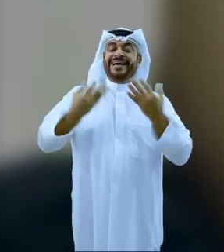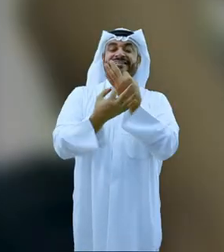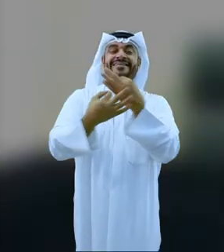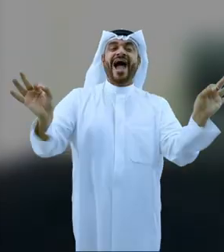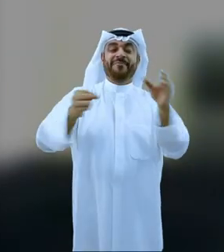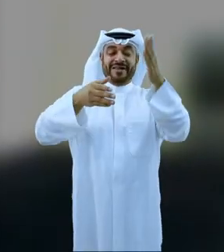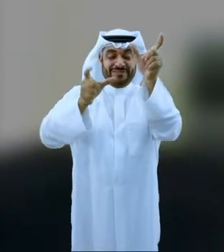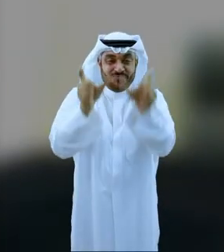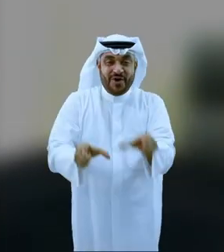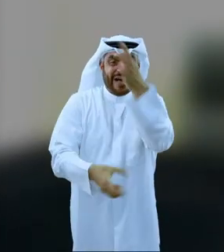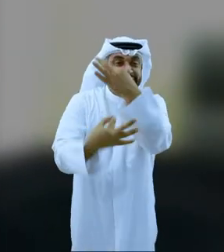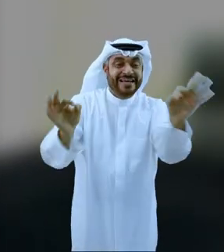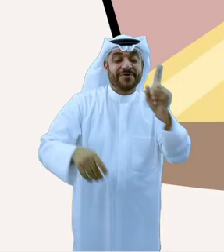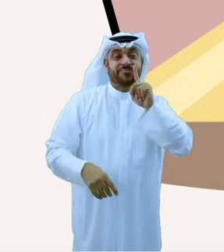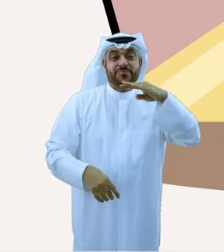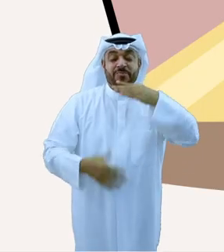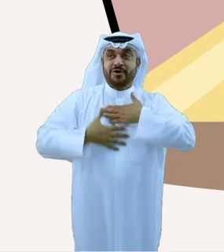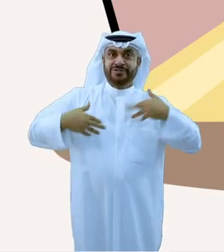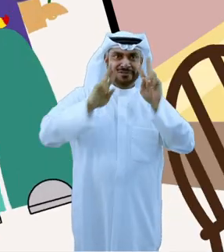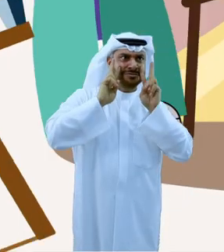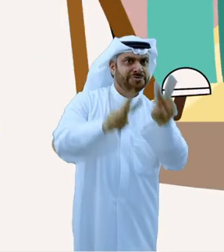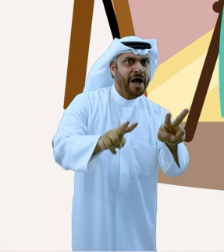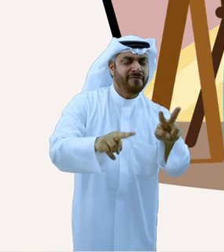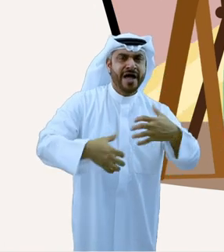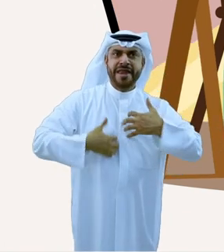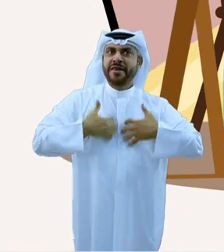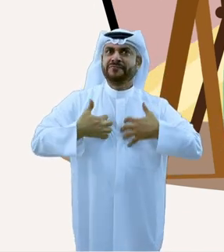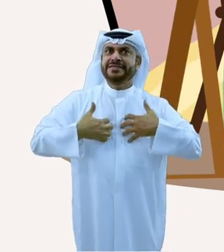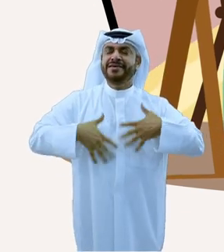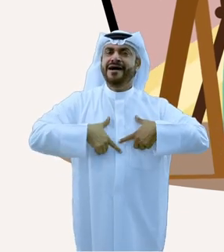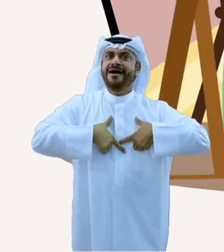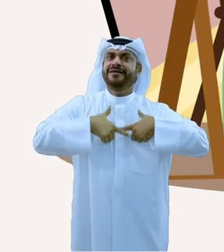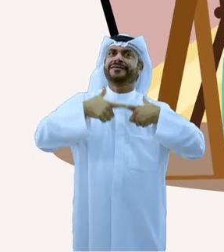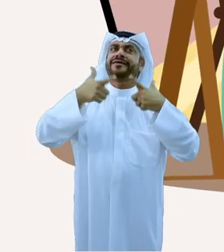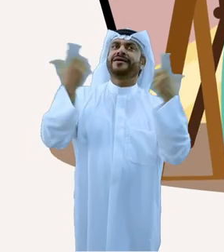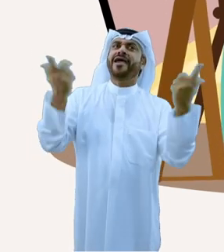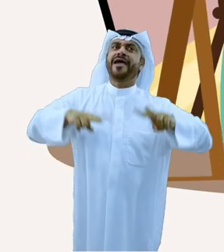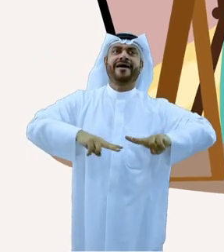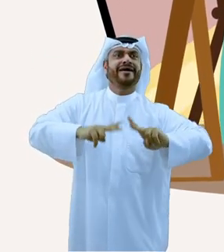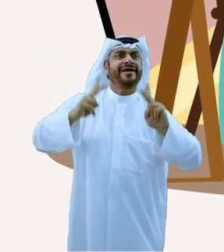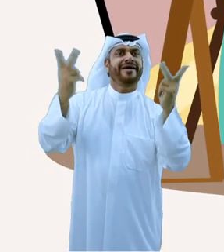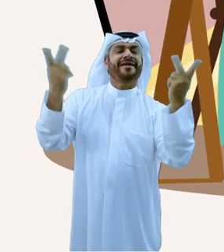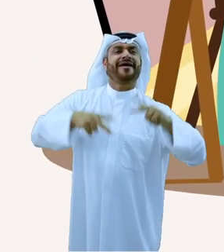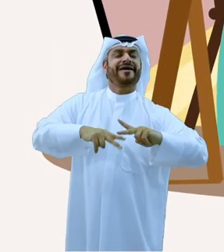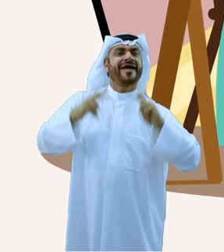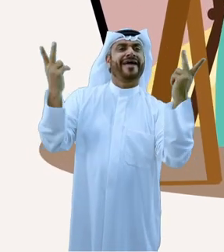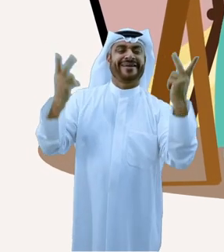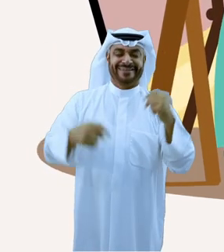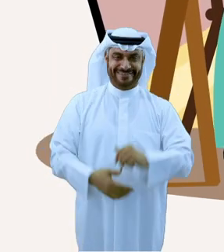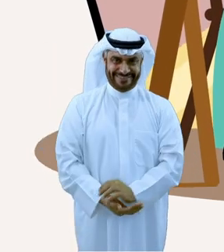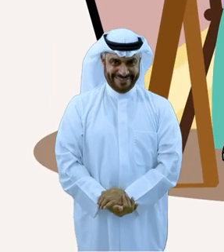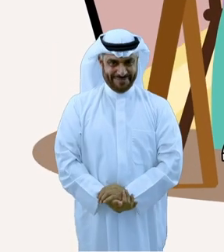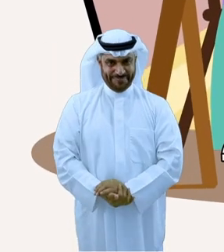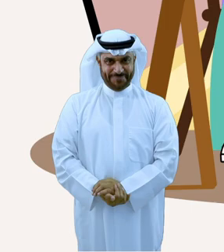والسرور لذوي الإعاقة وإنعاش طاقاتهم النفسية التي كان لها أثر وانعكاس كبير على